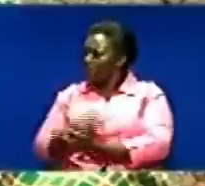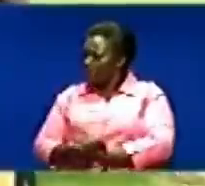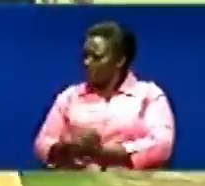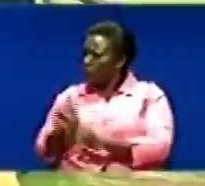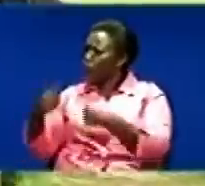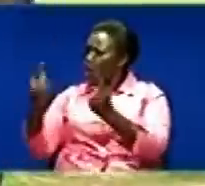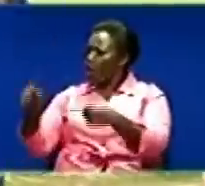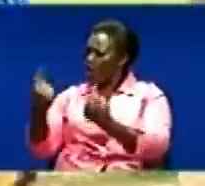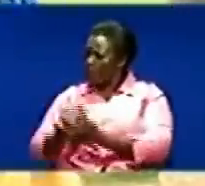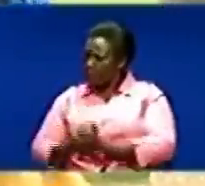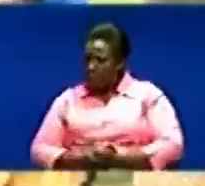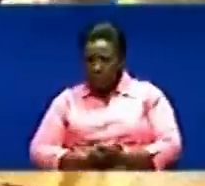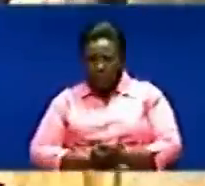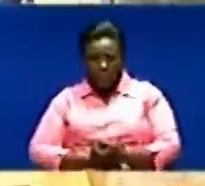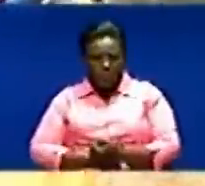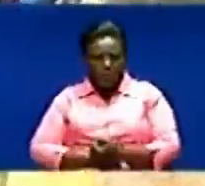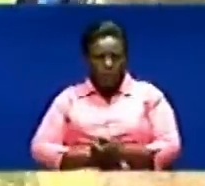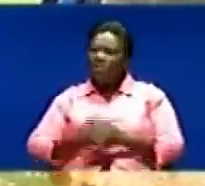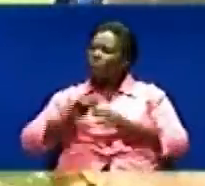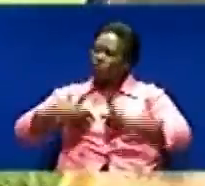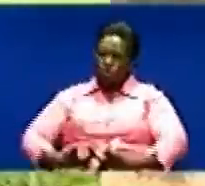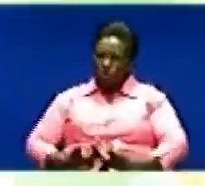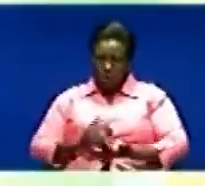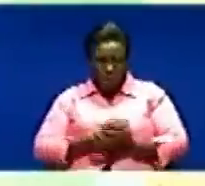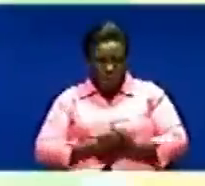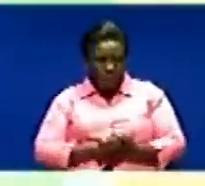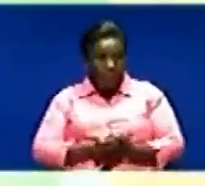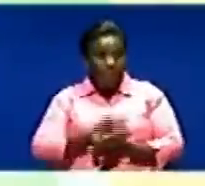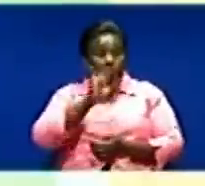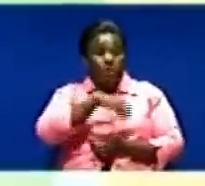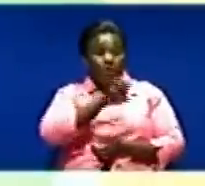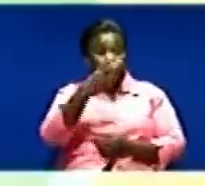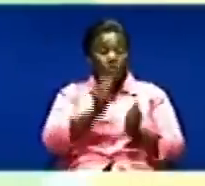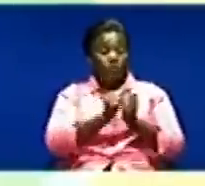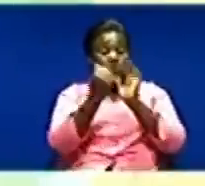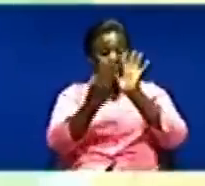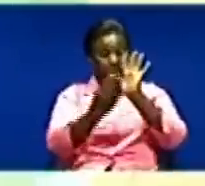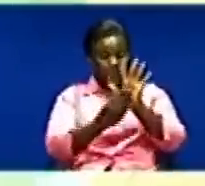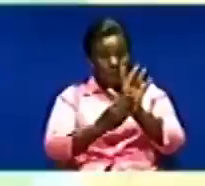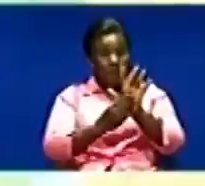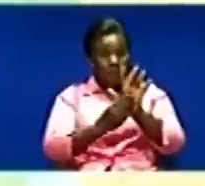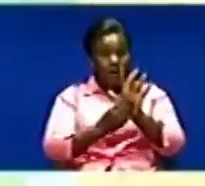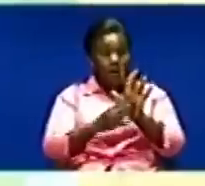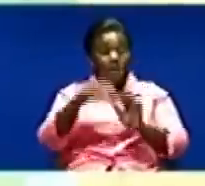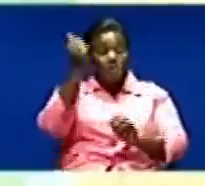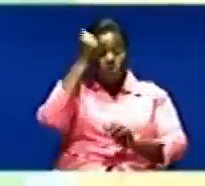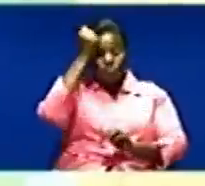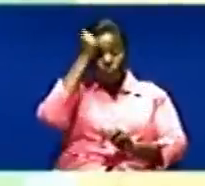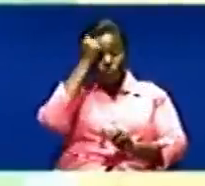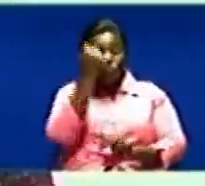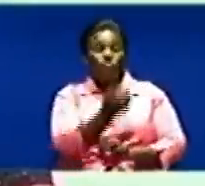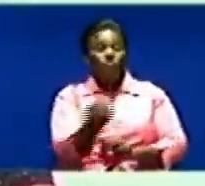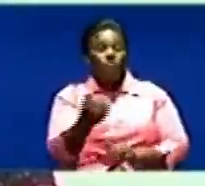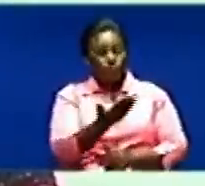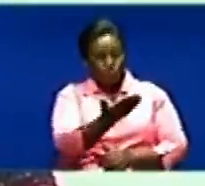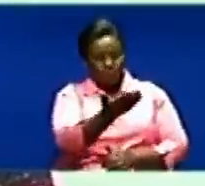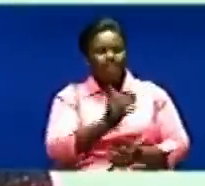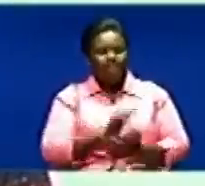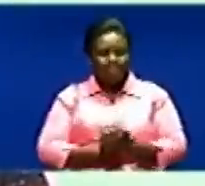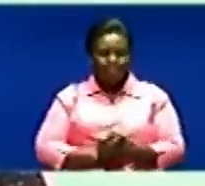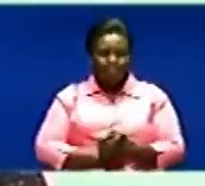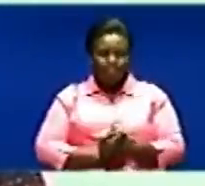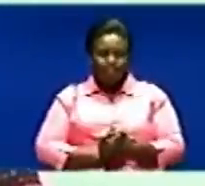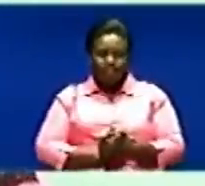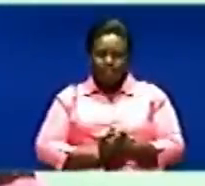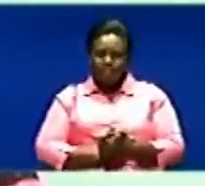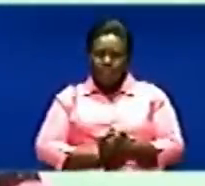Inakera. Mwezi Desemba mwaka 2019 pengine utabaki kuwa wakati mzuri zaidi kwake.